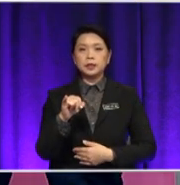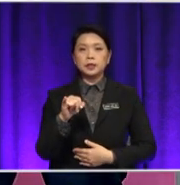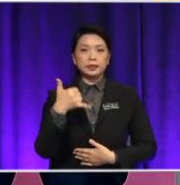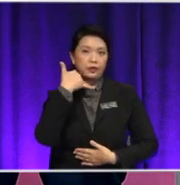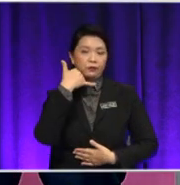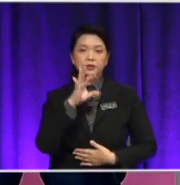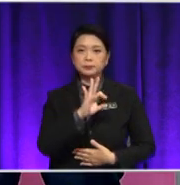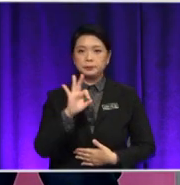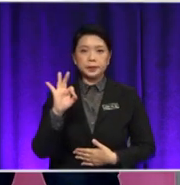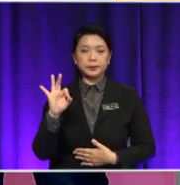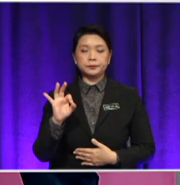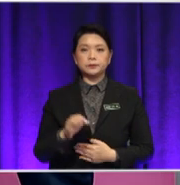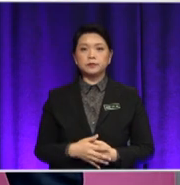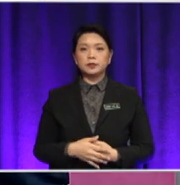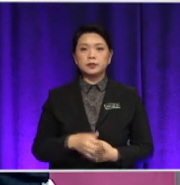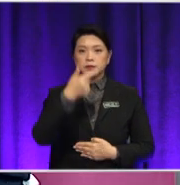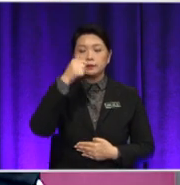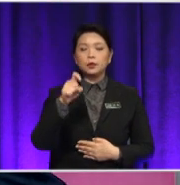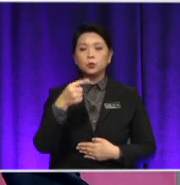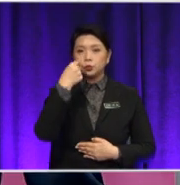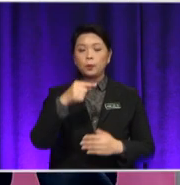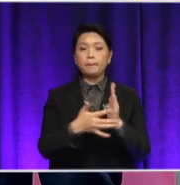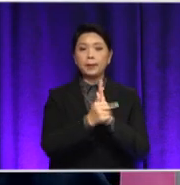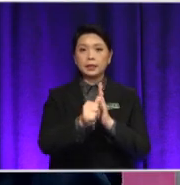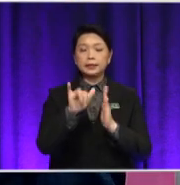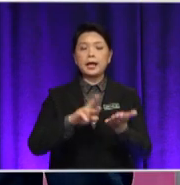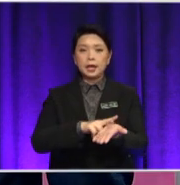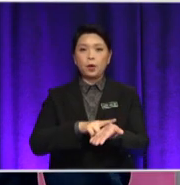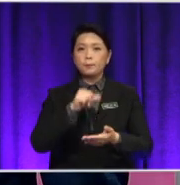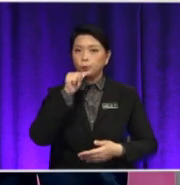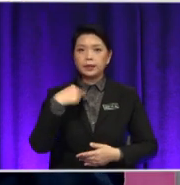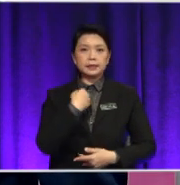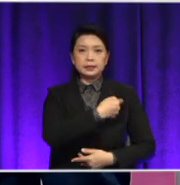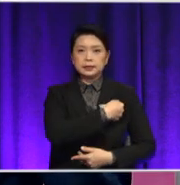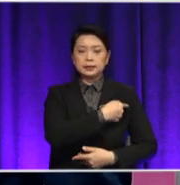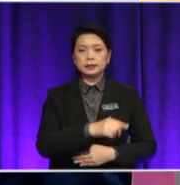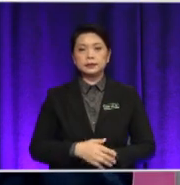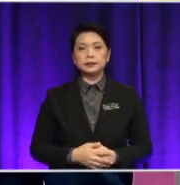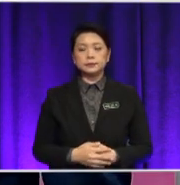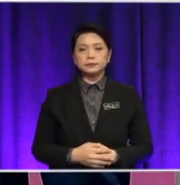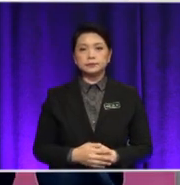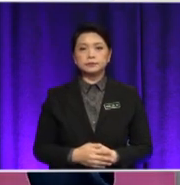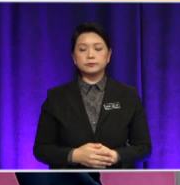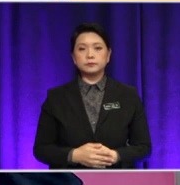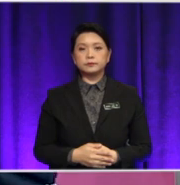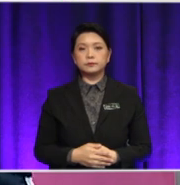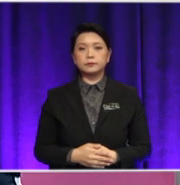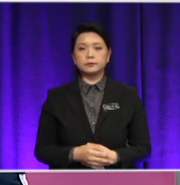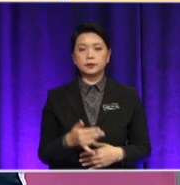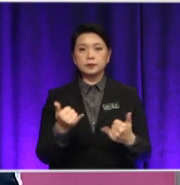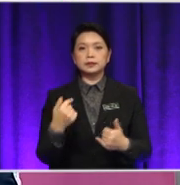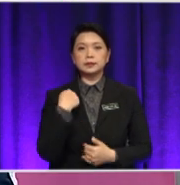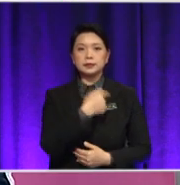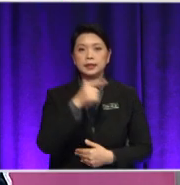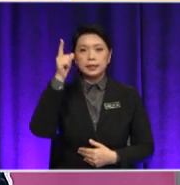ni kita kena tengok dulu keadaan sesuai atau tidak. Okey, itu adalah berkenaan dengan R. R. Kemudian kita lihat kepada